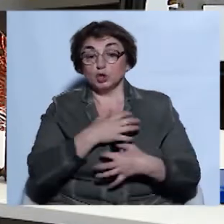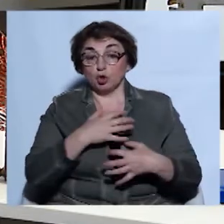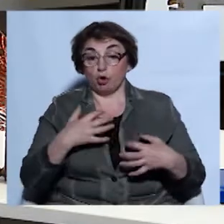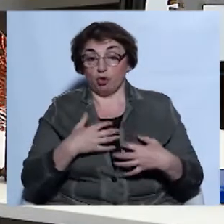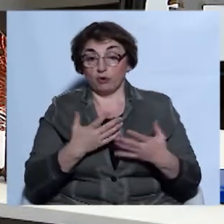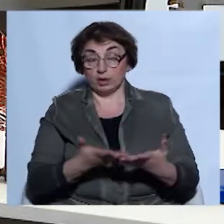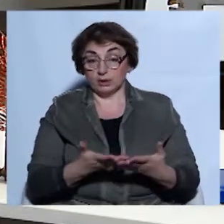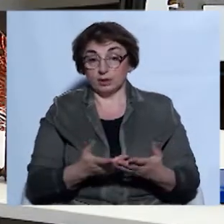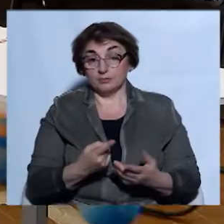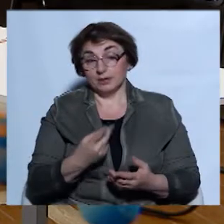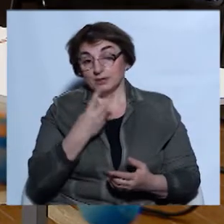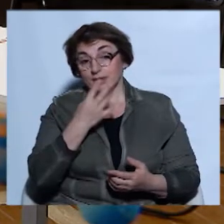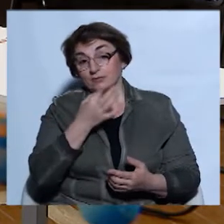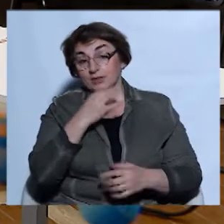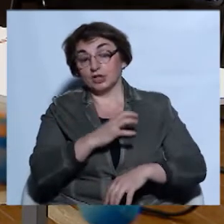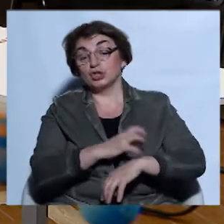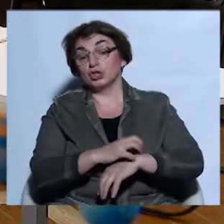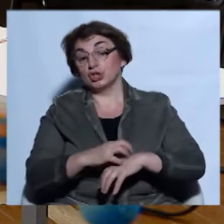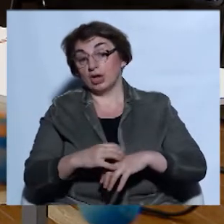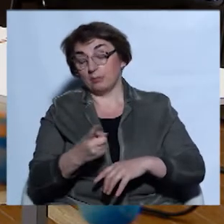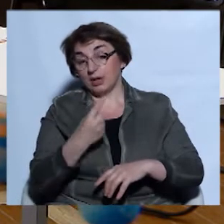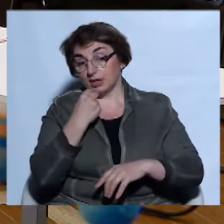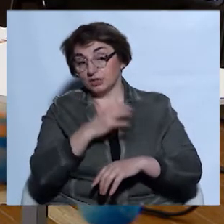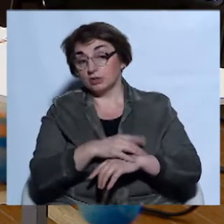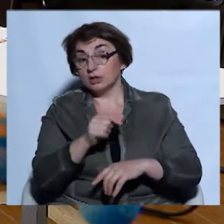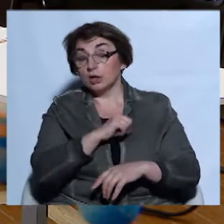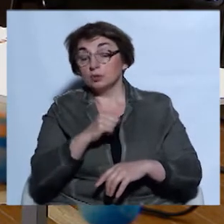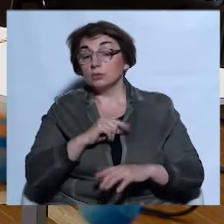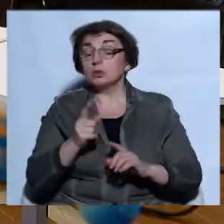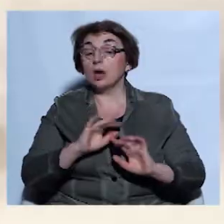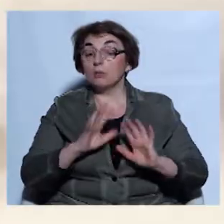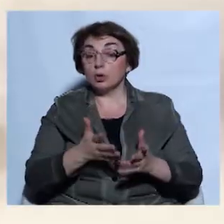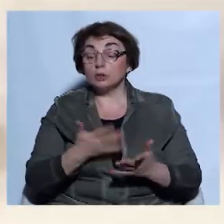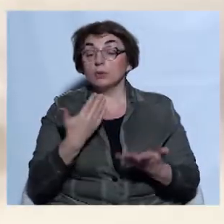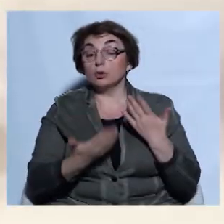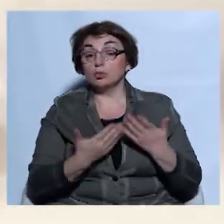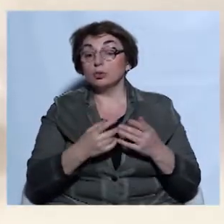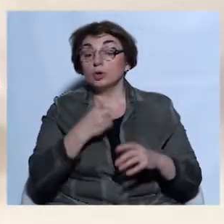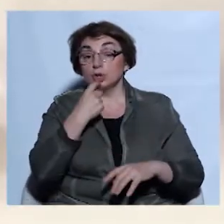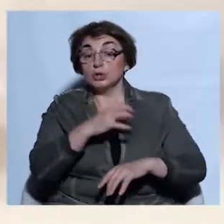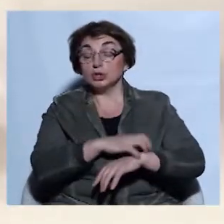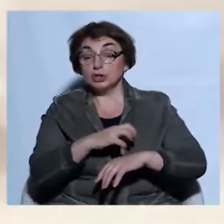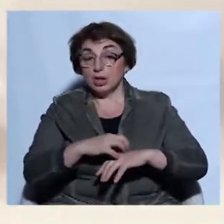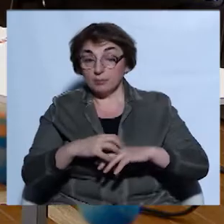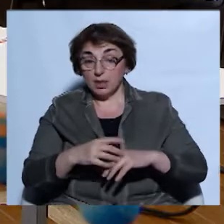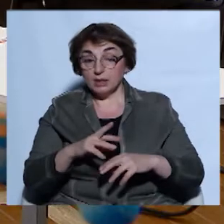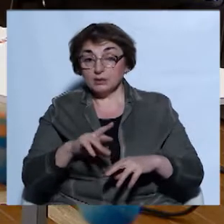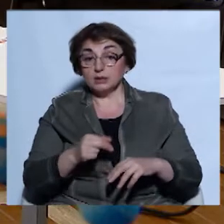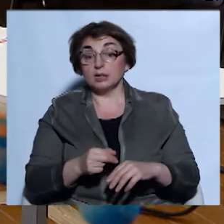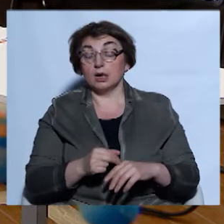წარმოგიდგენთ ძალიან საყვარელ ჭიამაიას და თქვენ თვითონ მითხარით ახლა რა მოხდება თუ ჭიამაიასა